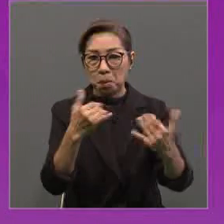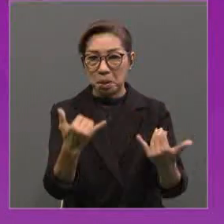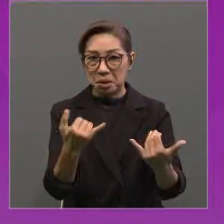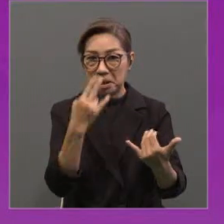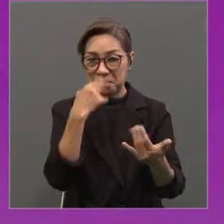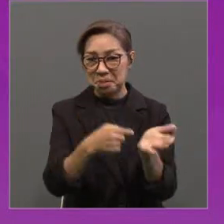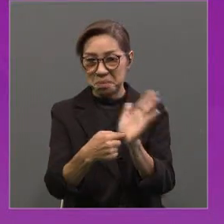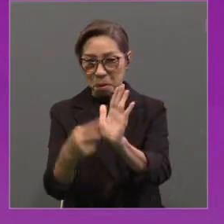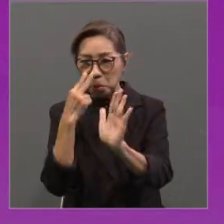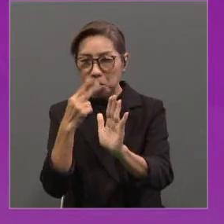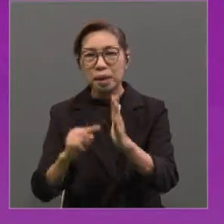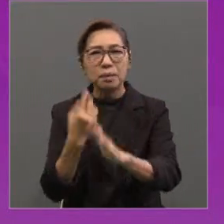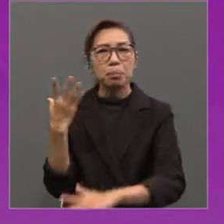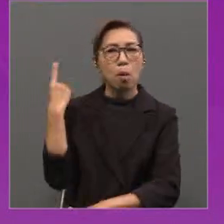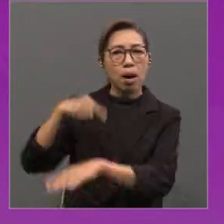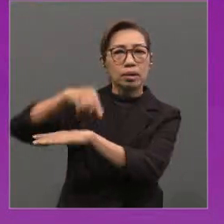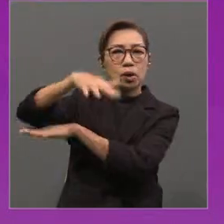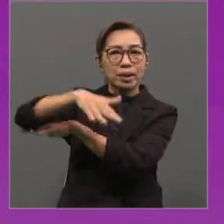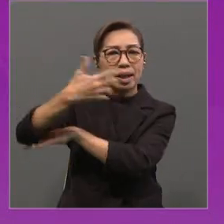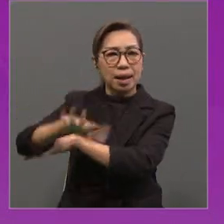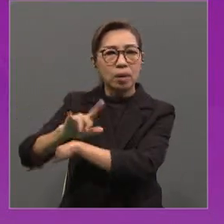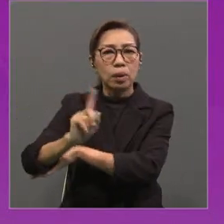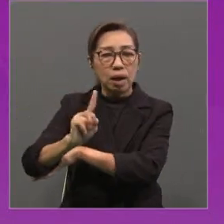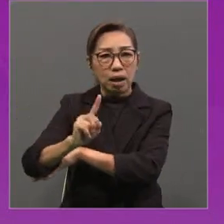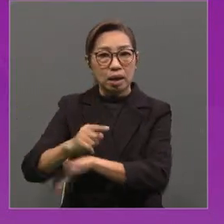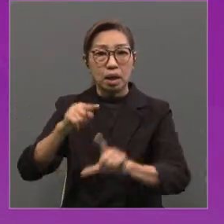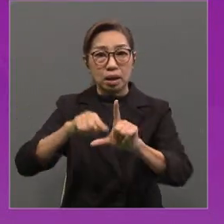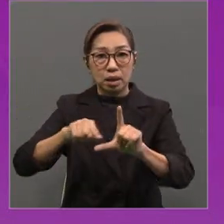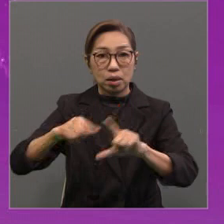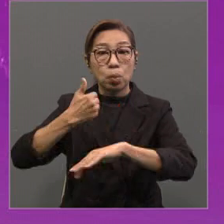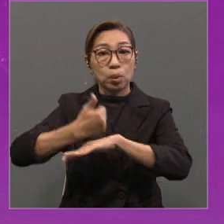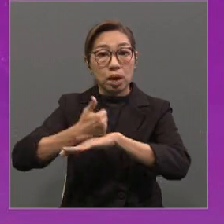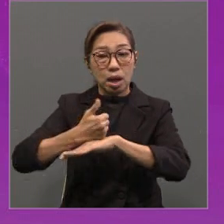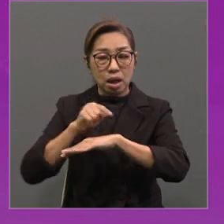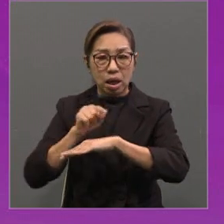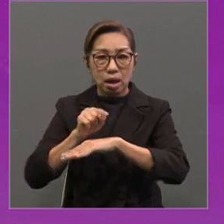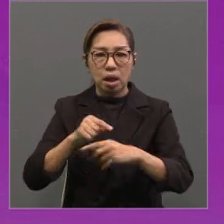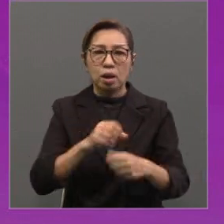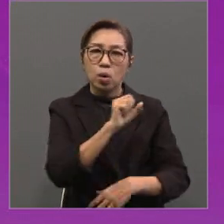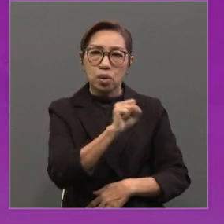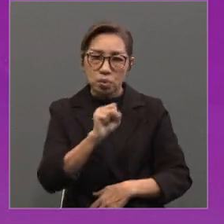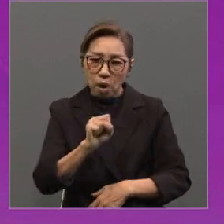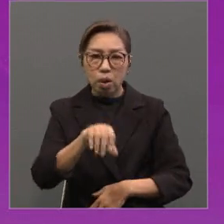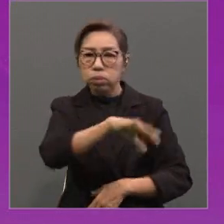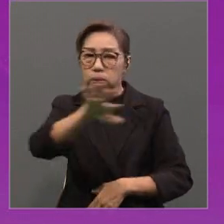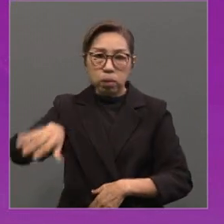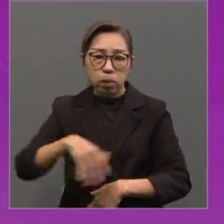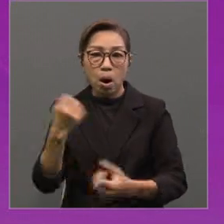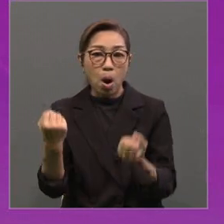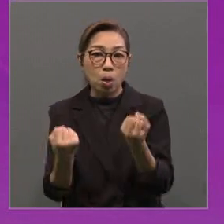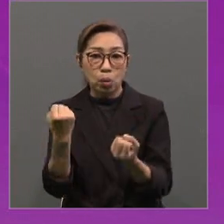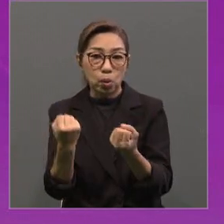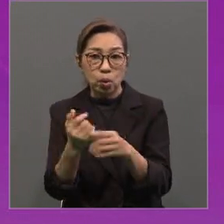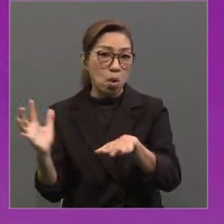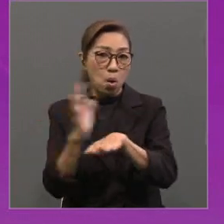ให้ติดตามชมกันตั้งแต่เมื่อวานช่วงเย็นๆนะคะที่หัวหน้าพักก้าวไกลนะคะแล้วก็มีส.ส.เนี่ยร่วมขึ้นรถ